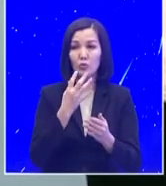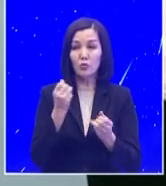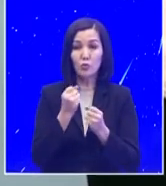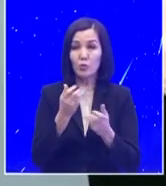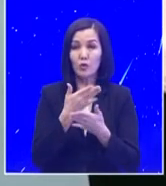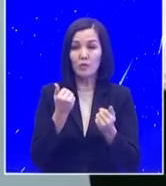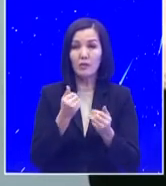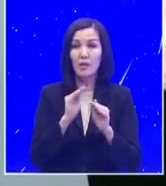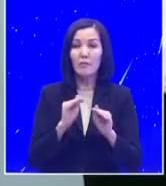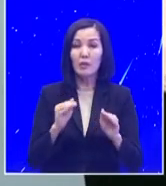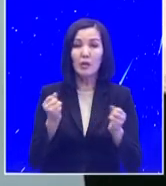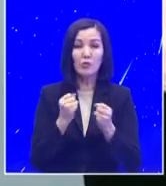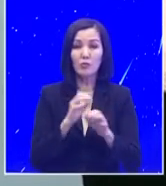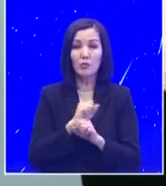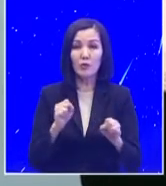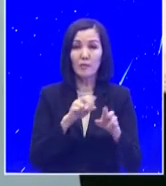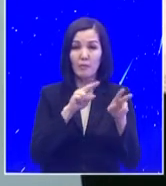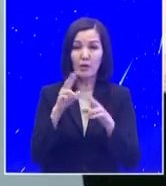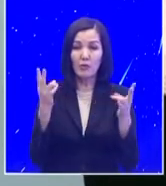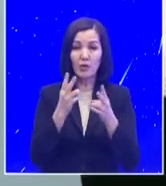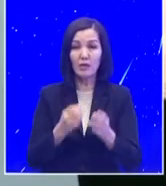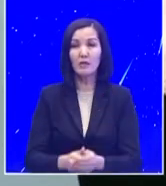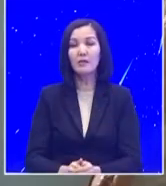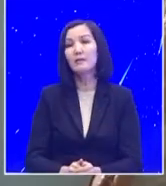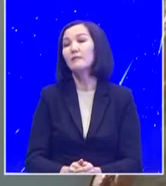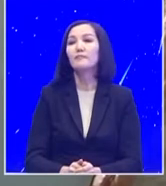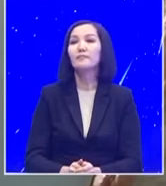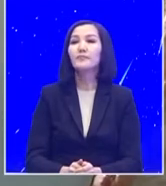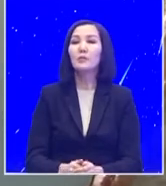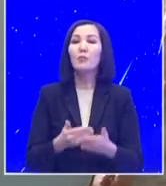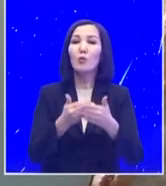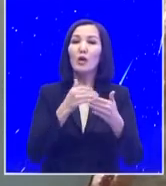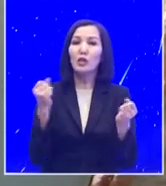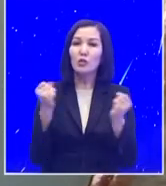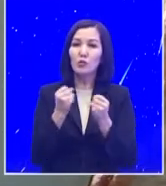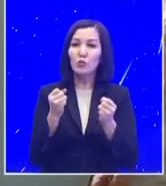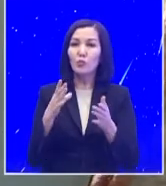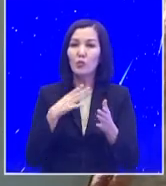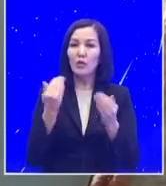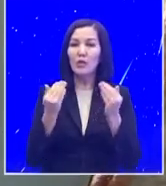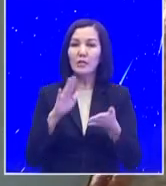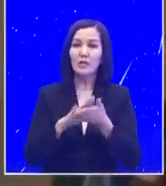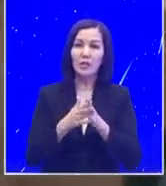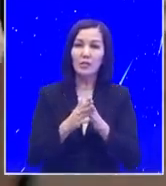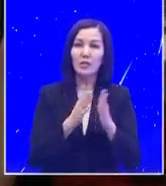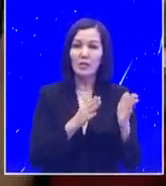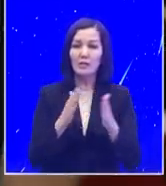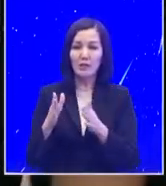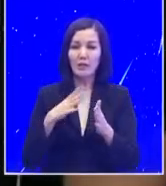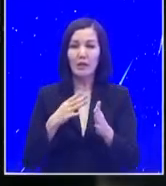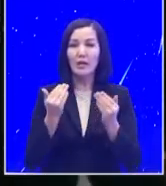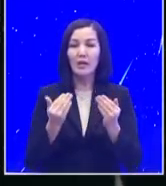да балалар жаурап қалмасын. Бақылауда ұстаңыздар. Бұған дейін суық болған еді. Қазір жағдай қалыпты дейді